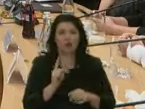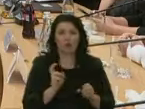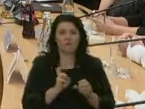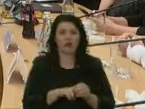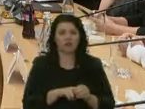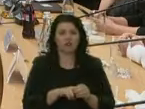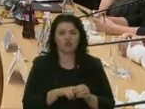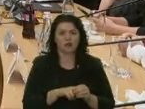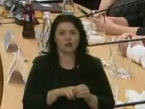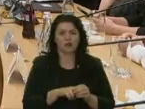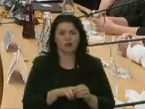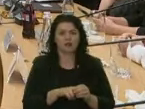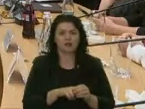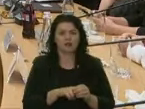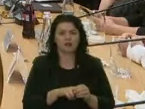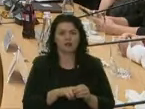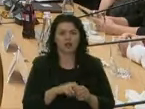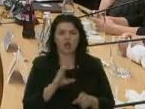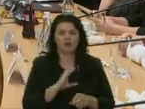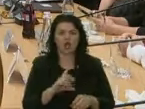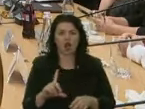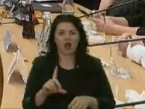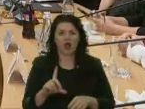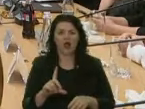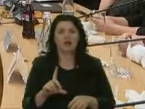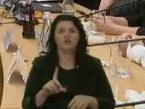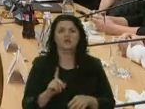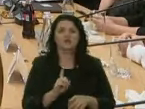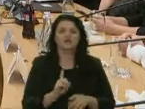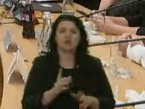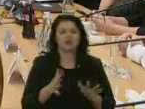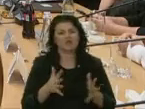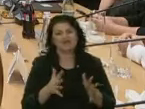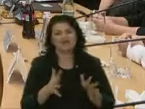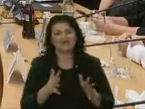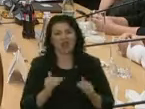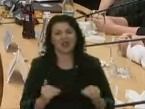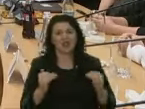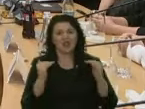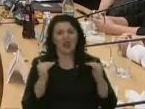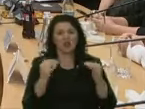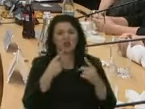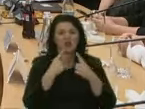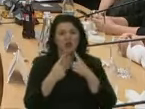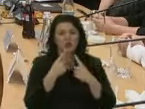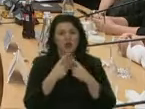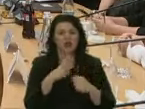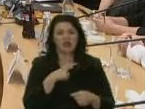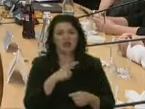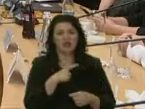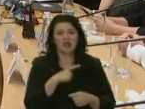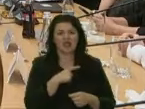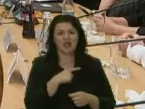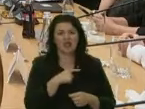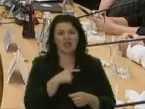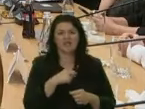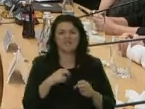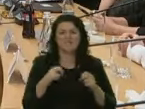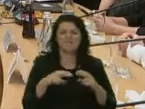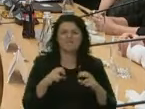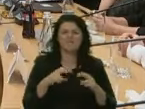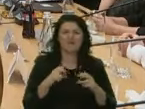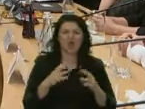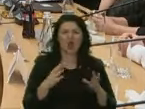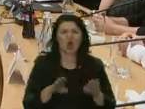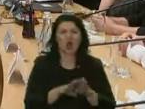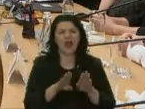deseori la consiliile locale, dar și mie mi se pare că nivelul discuției este unul destul de critic. Să spuneți despre colega